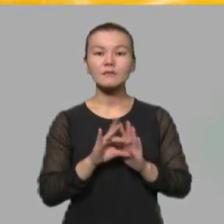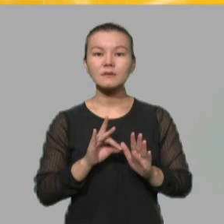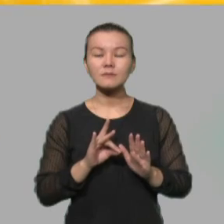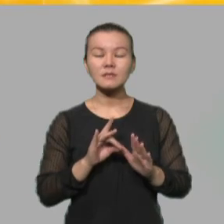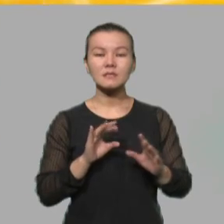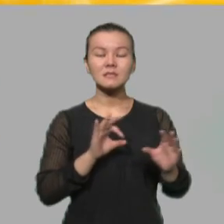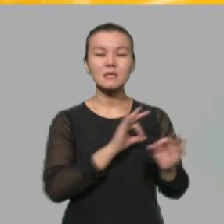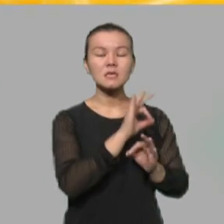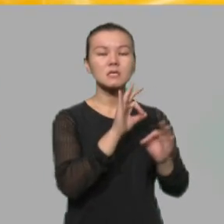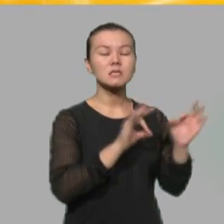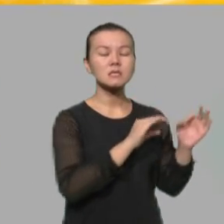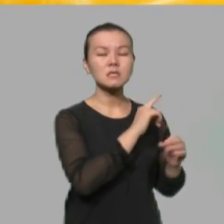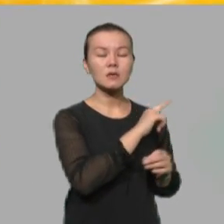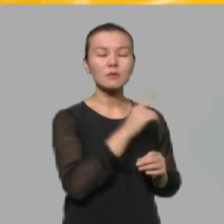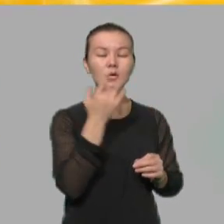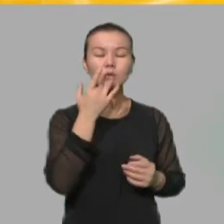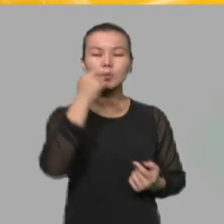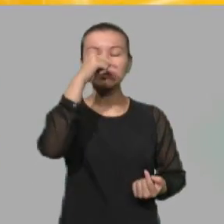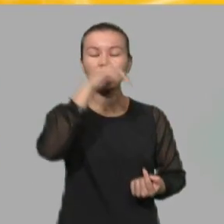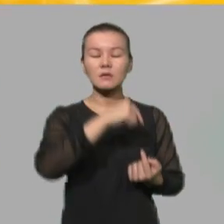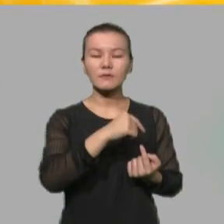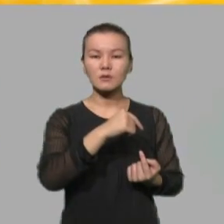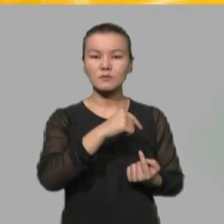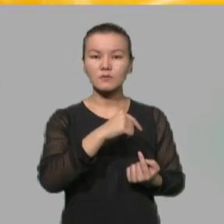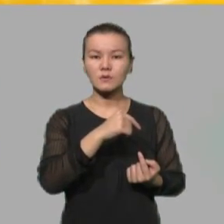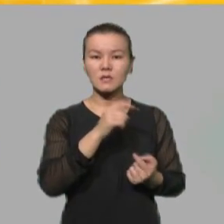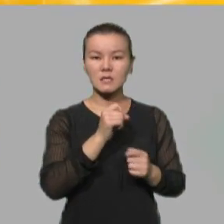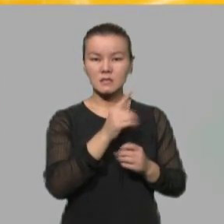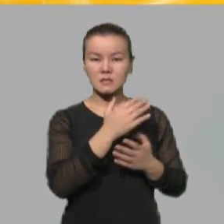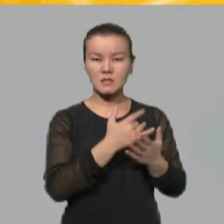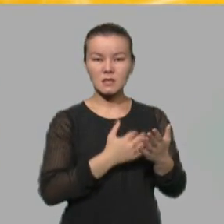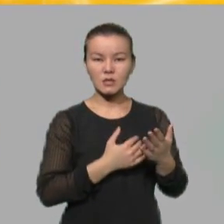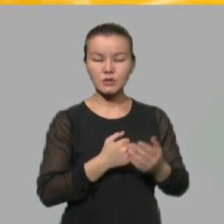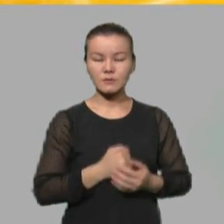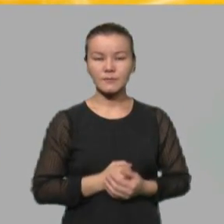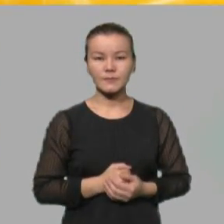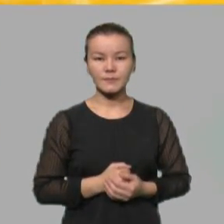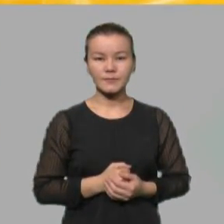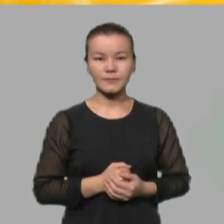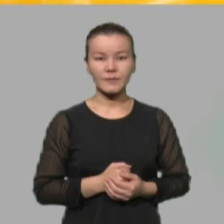Выберите схему, которая соответствует задаче.